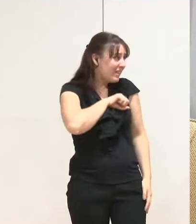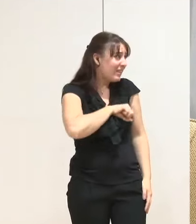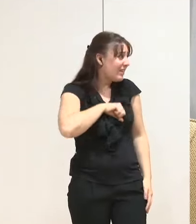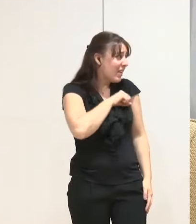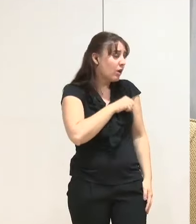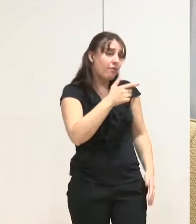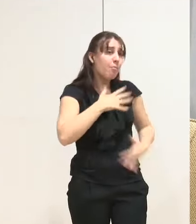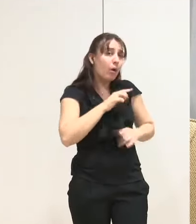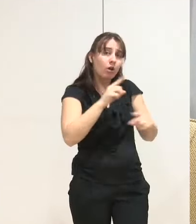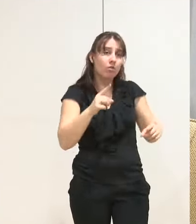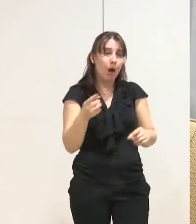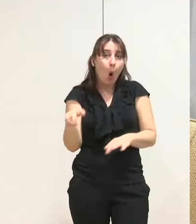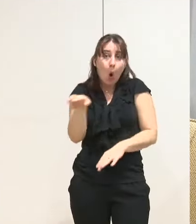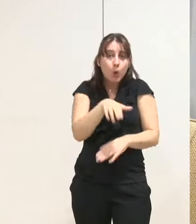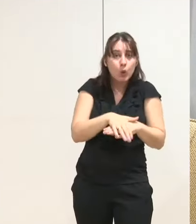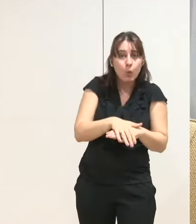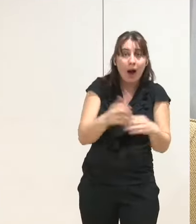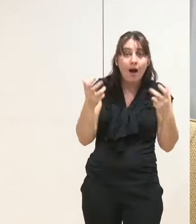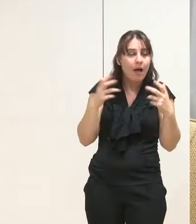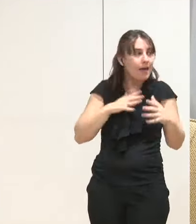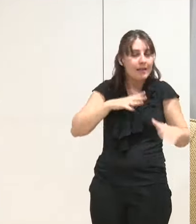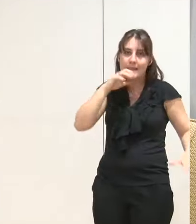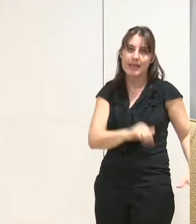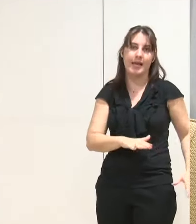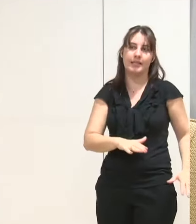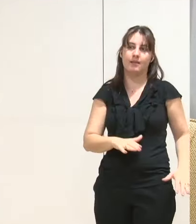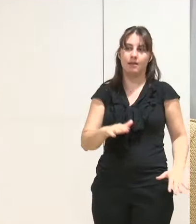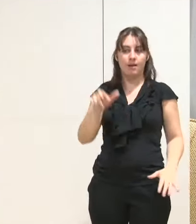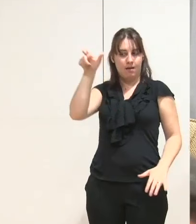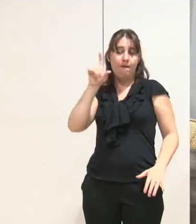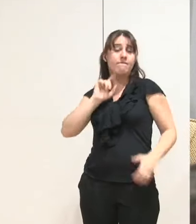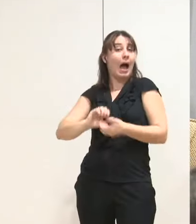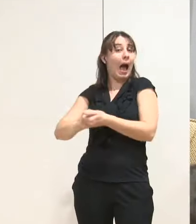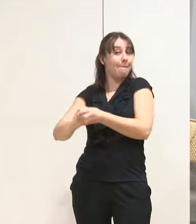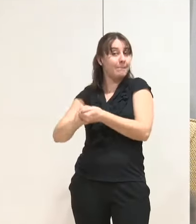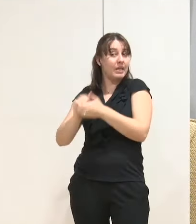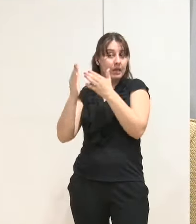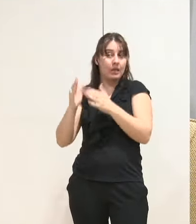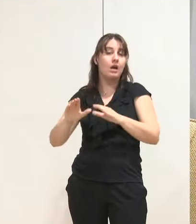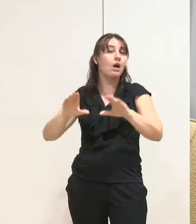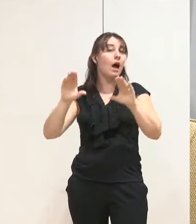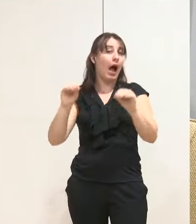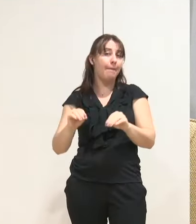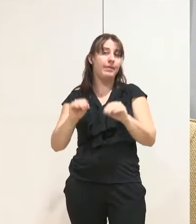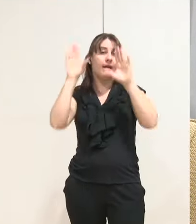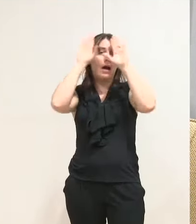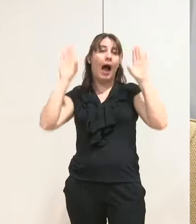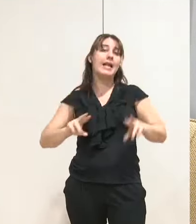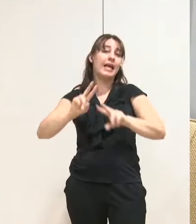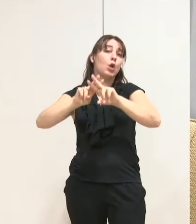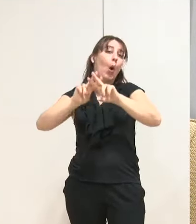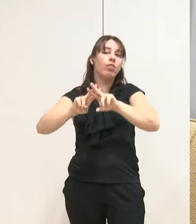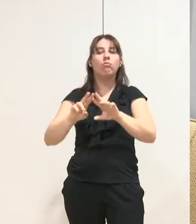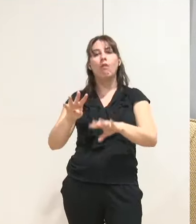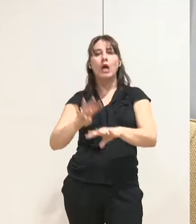ça vous fait pas plaisir mais n'aime pas rentrer seul le soir à Grenoble je pense à une amie qui habite à à alsas Loren donc habite pas non plus